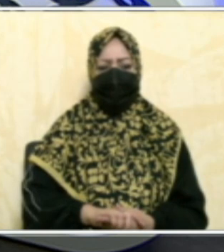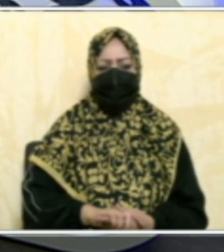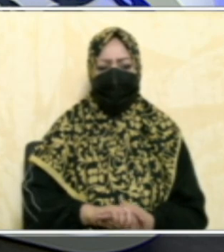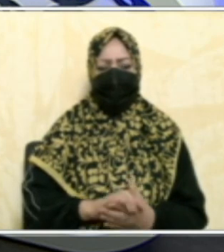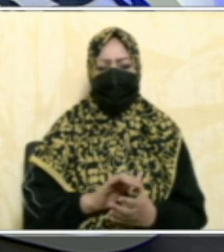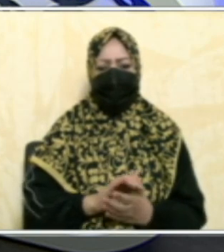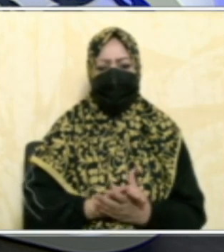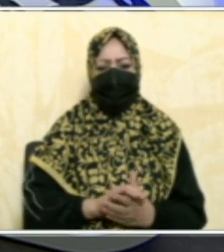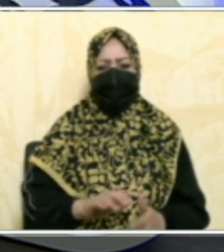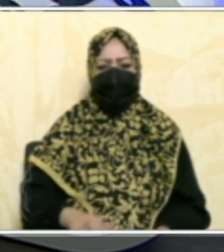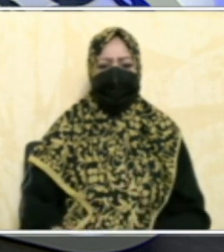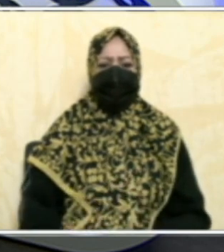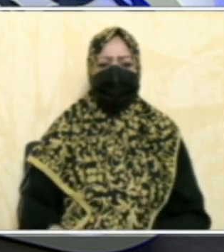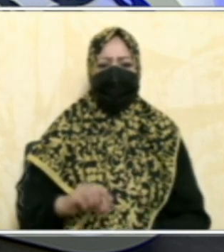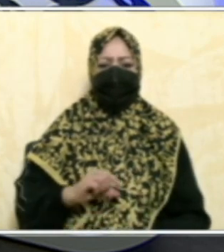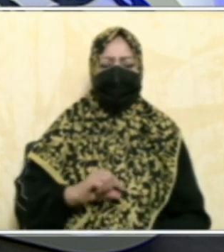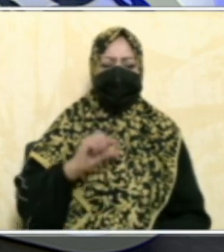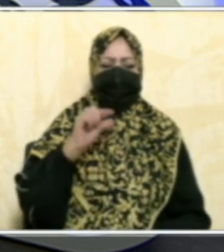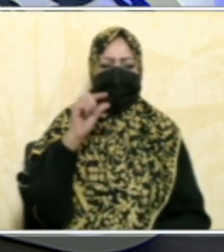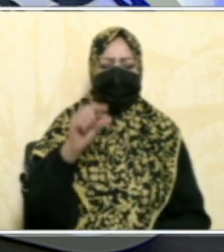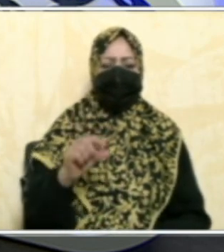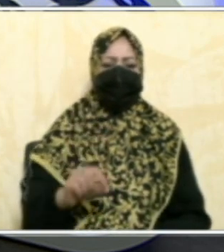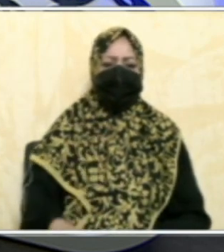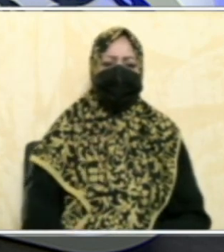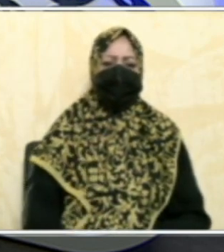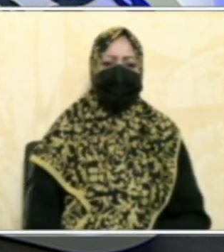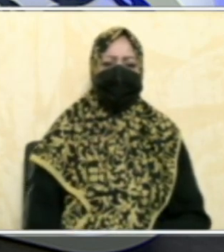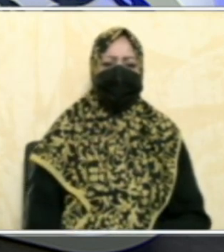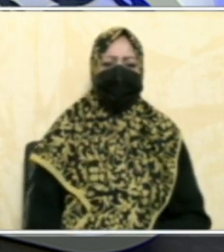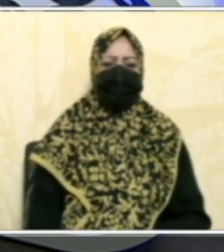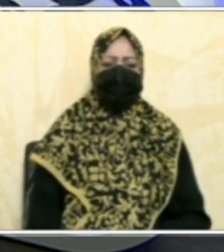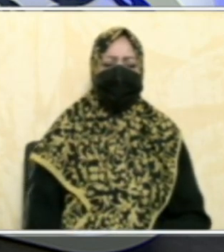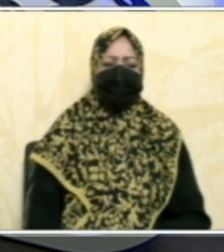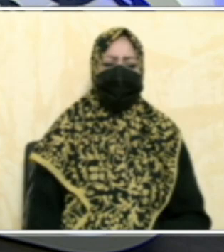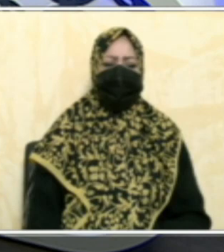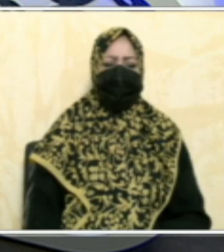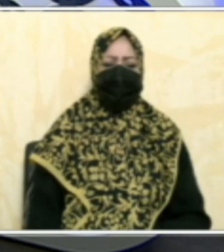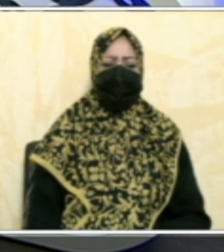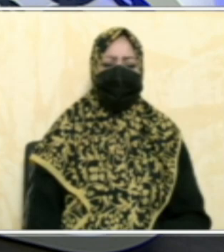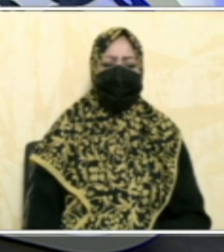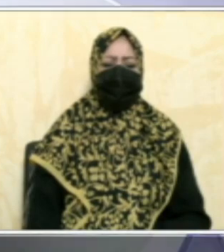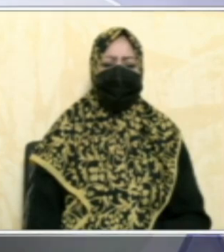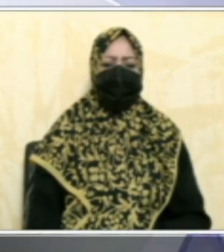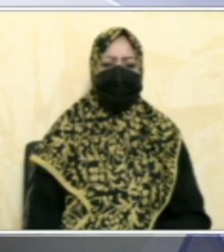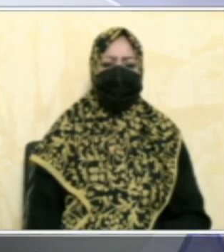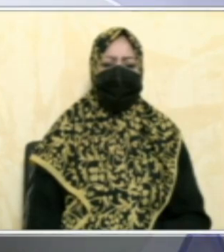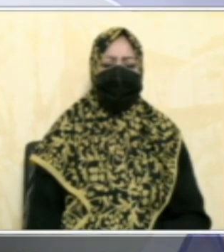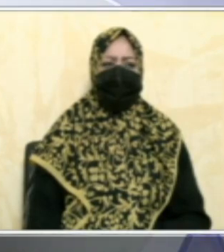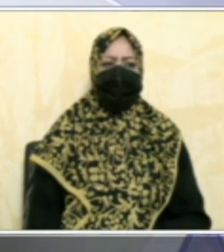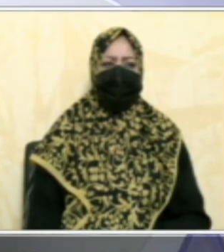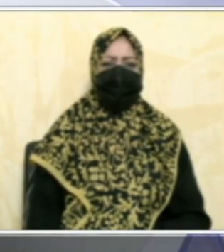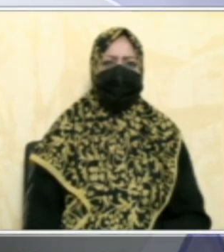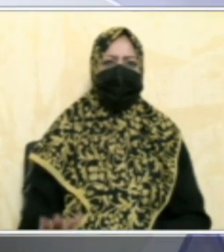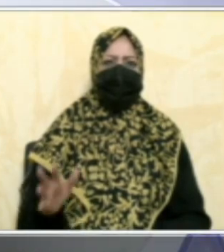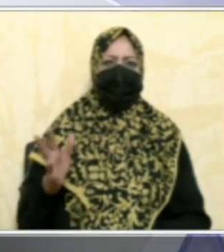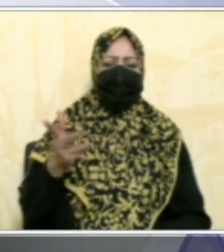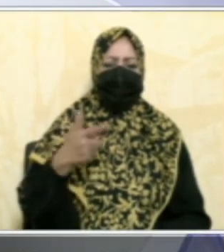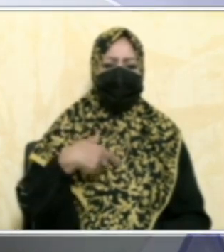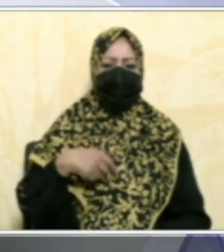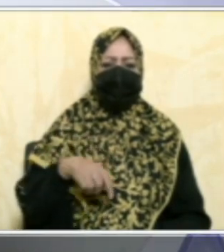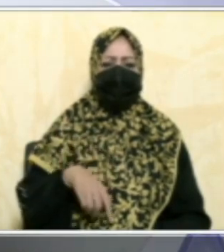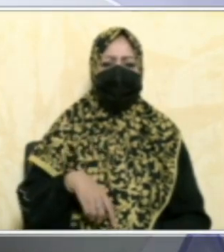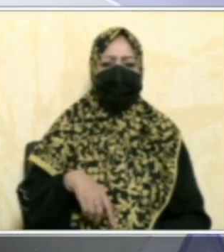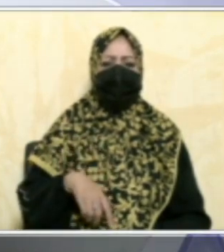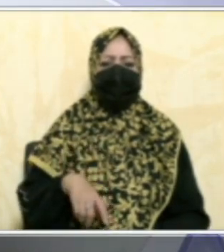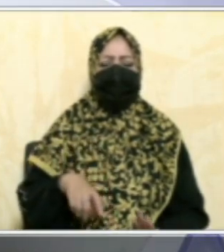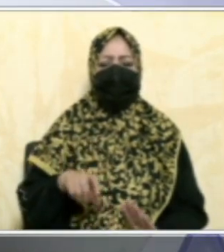اللي قال تعلم آية الكرسي خطأ، بل علم فضلها، فضل آية الكرسي قال عليه الشيطان. وتو نذكر لك القصة في